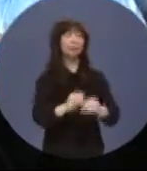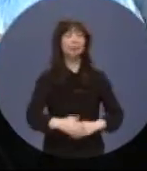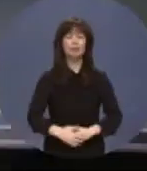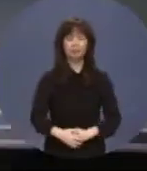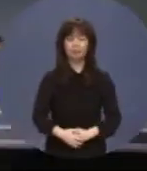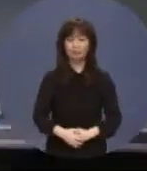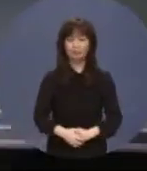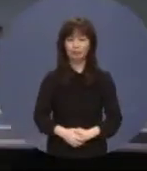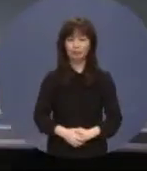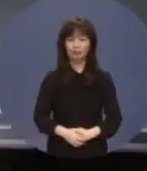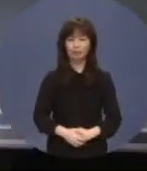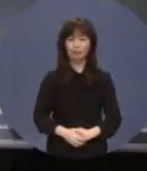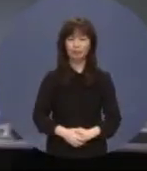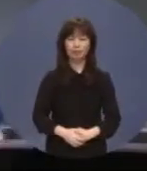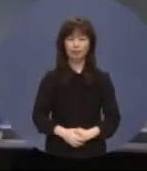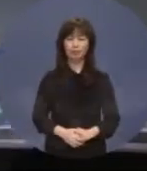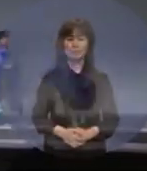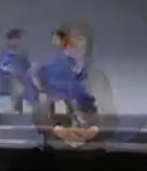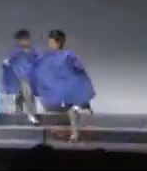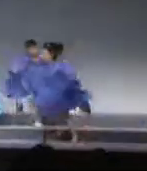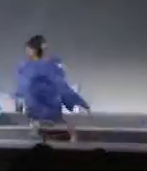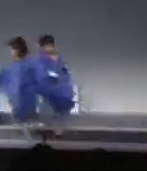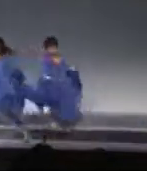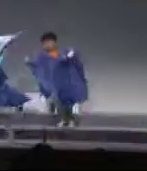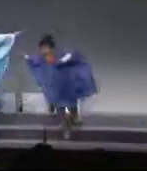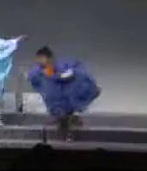かりの拍手が送られました。